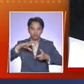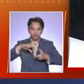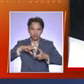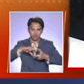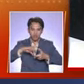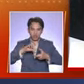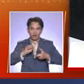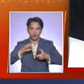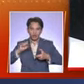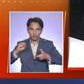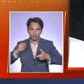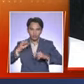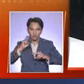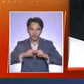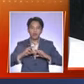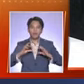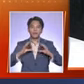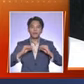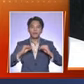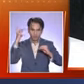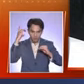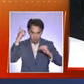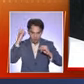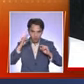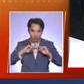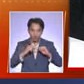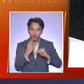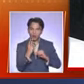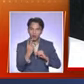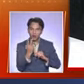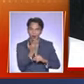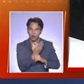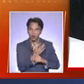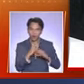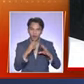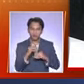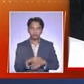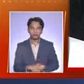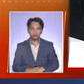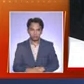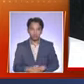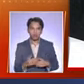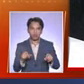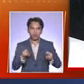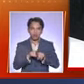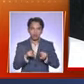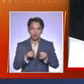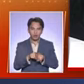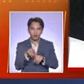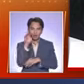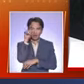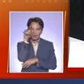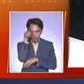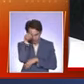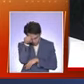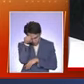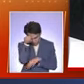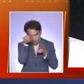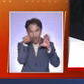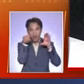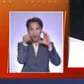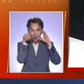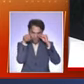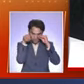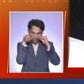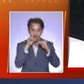ารัฐแล้วก็ส.ส.ของพรรคนั่งประชุมในสภาเมื่อวานแต่ท่าของท่านเนี่ยนะคะด้วยความเคารพนะเขาบอกว่าเหมือนกับท่านนั่งหลับอยู่ไหมผู้สื่อ